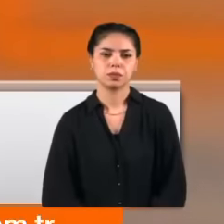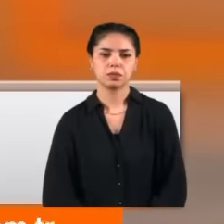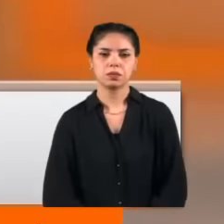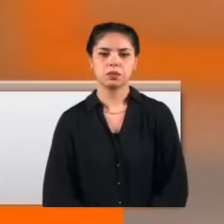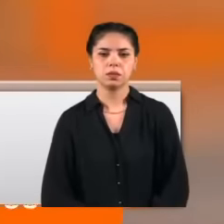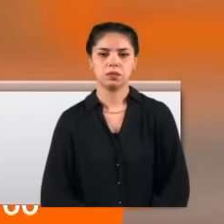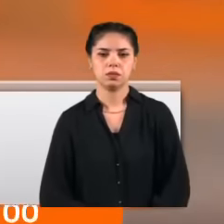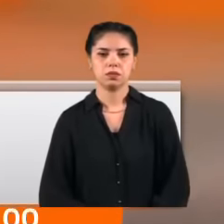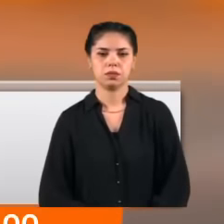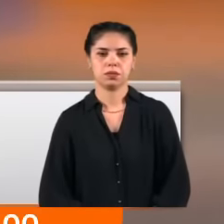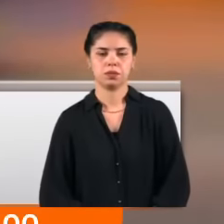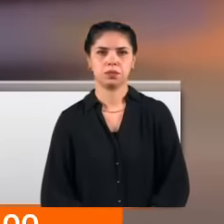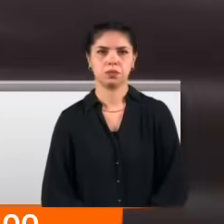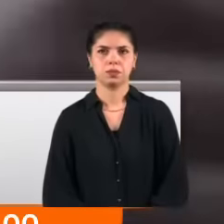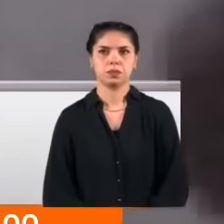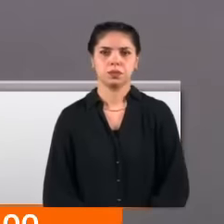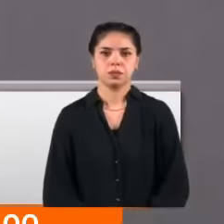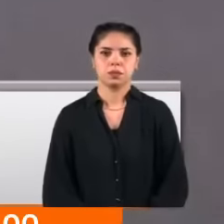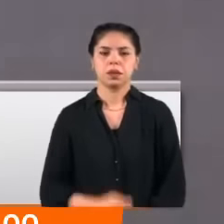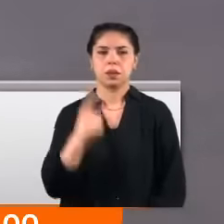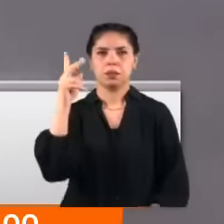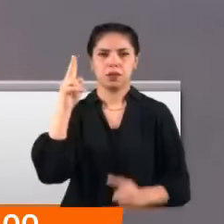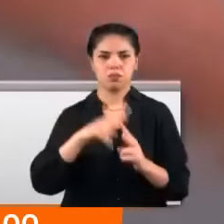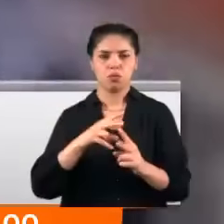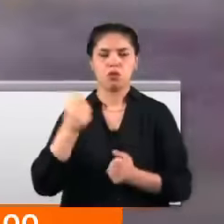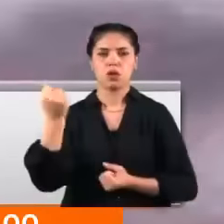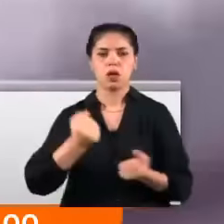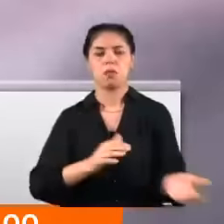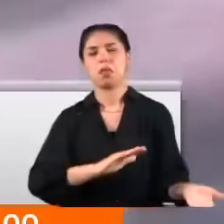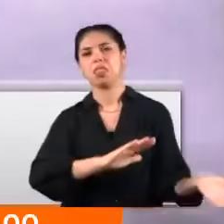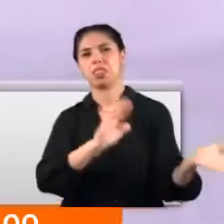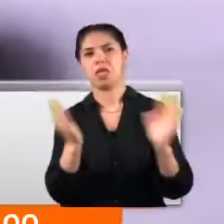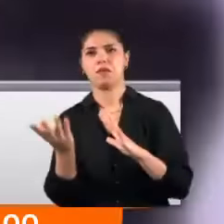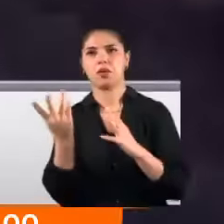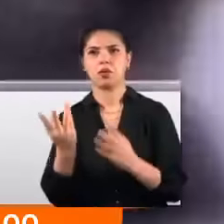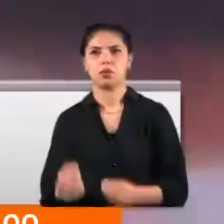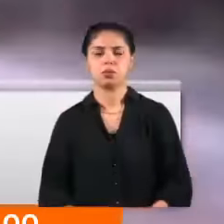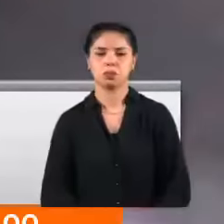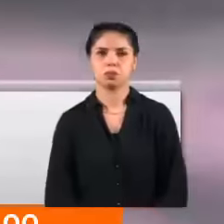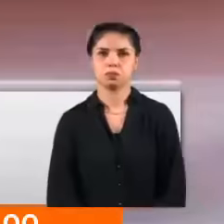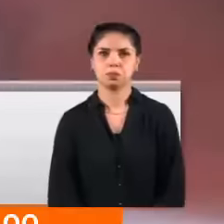Jesus. Bir polis aracını devirdi.